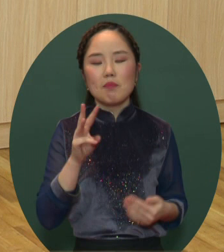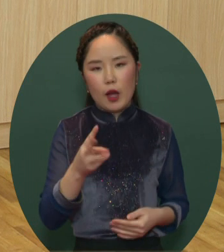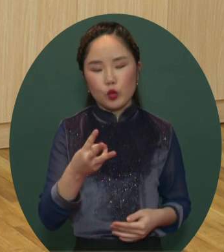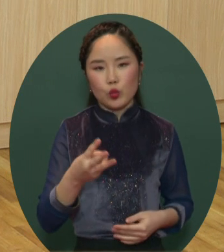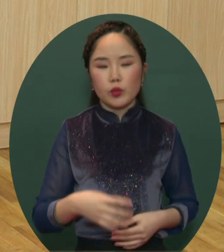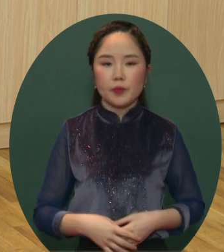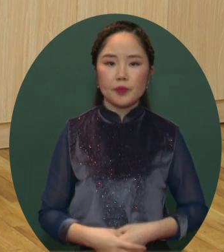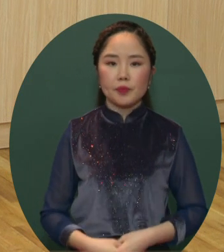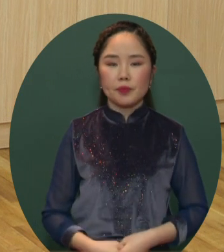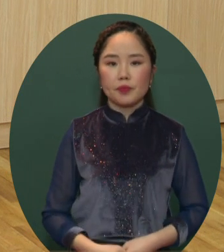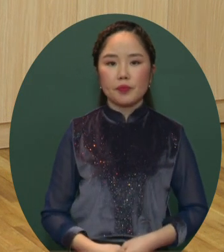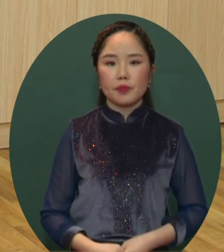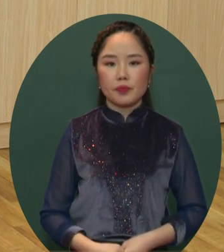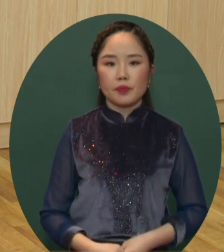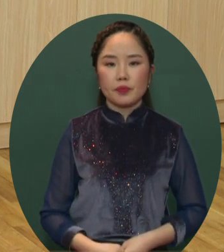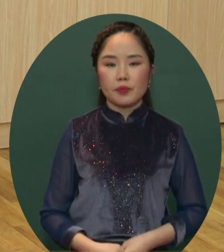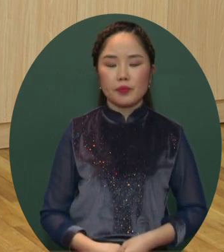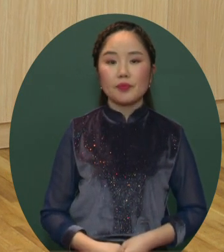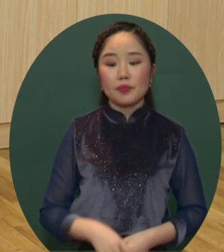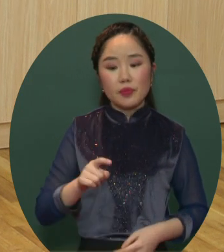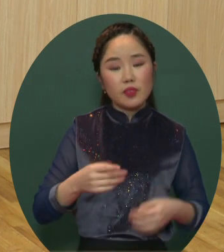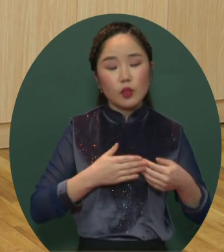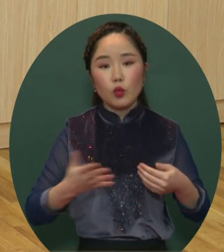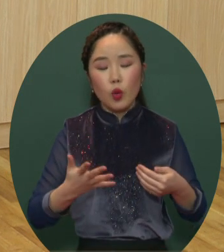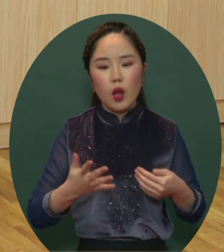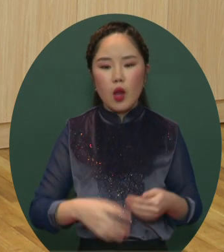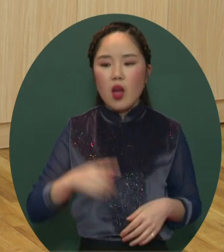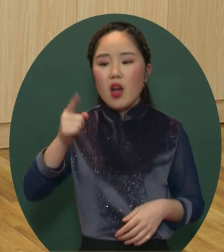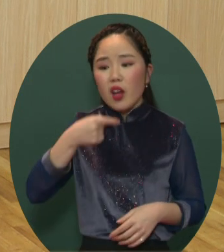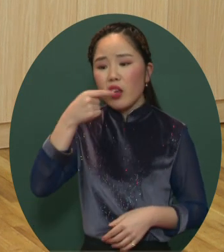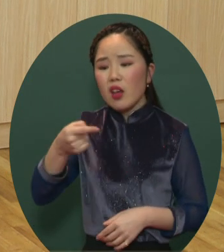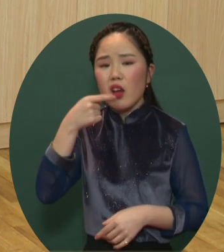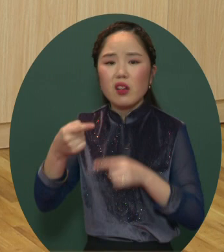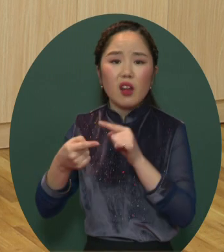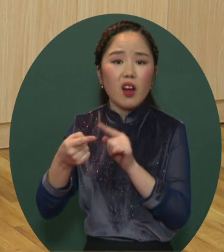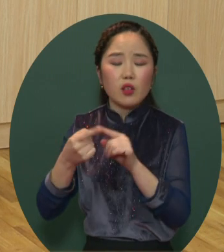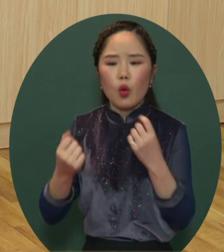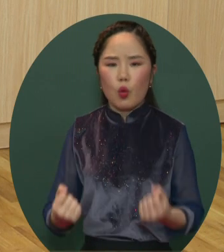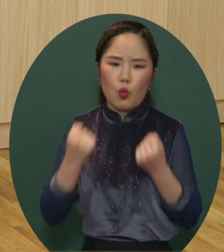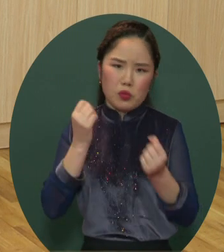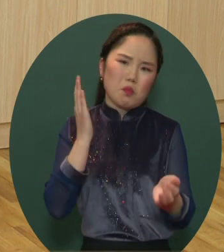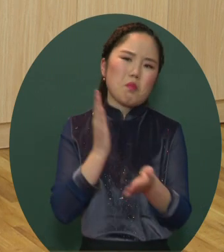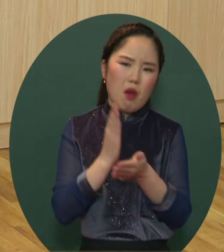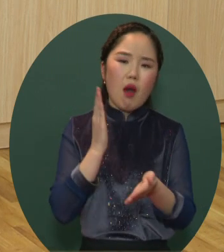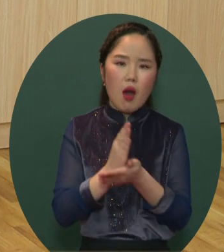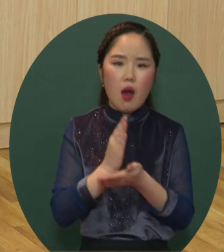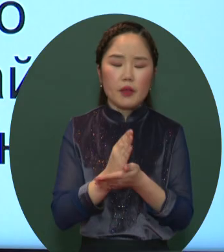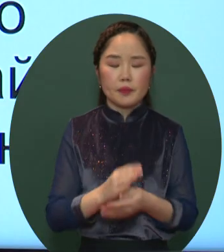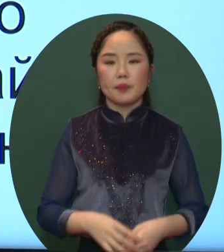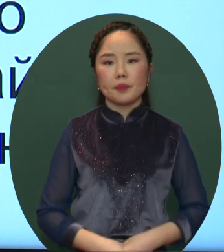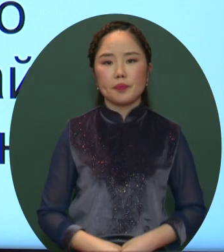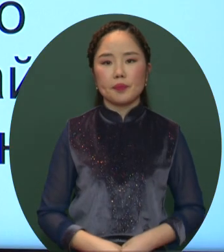байх. Эндээс тэгвэл бид нар үг шидтэй болов уу гэдгийг